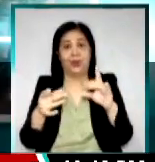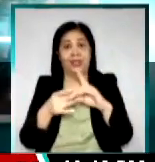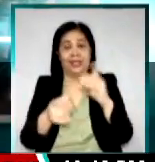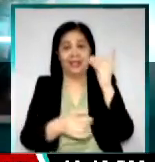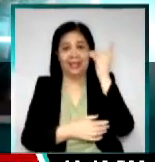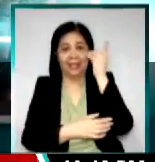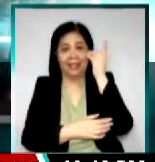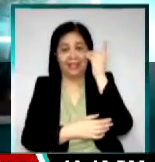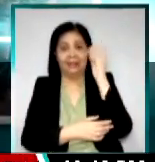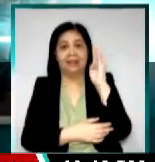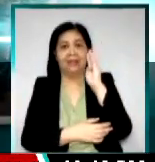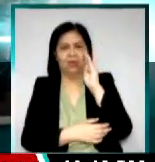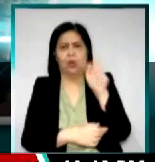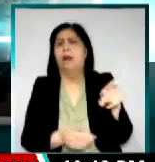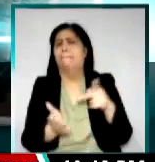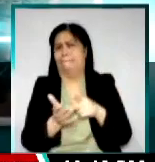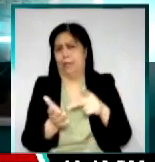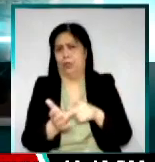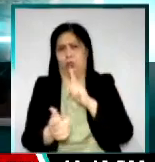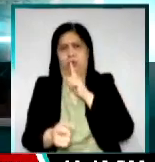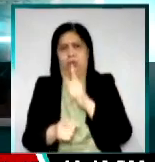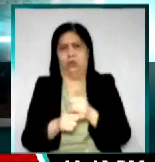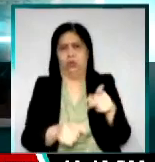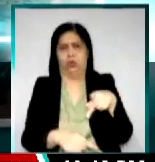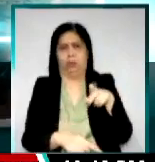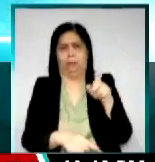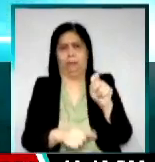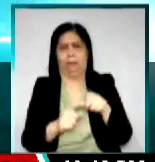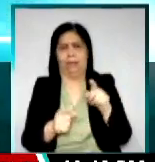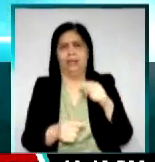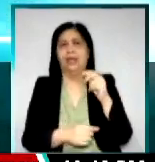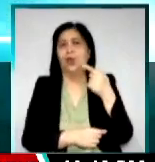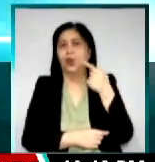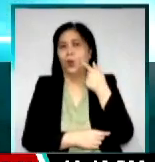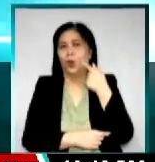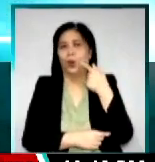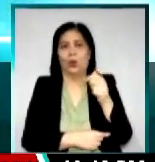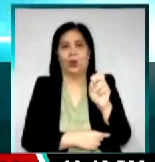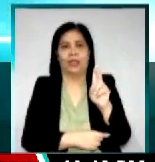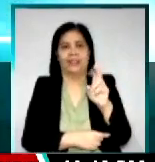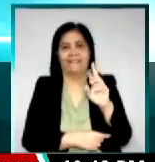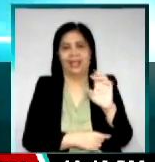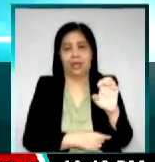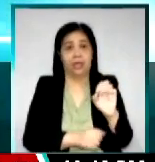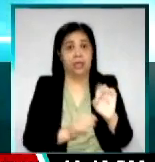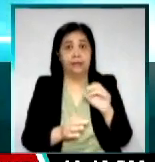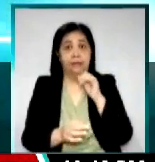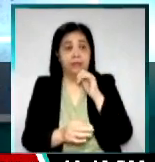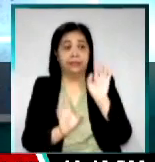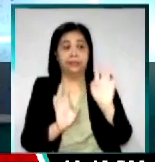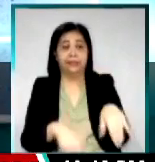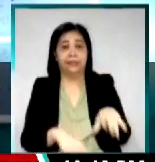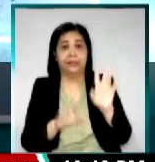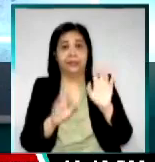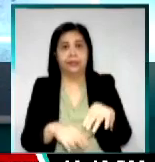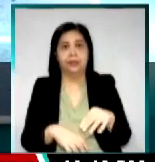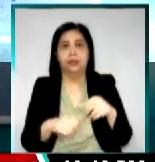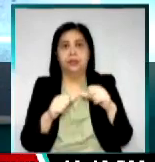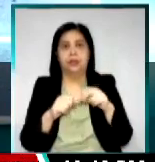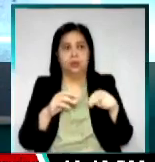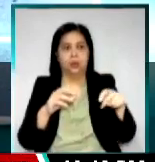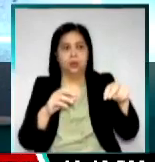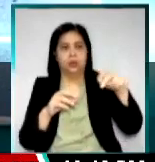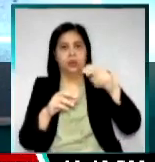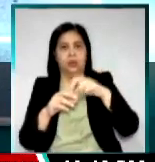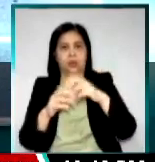Blancaflor, makulit daw talaga ang kanyang alagang si Guinevere. Kung hindi raw niya ito pinapansin ay umaakyat po ito ng shelf,